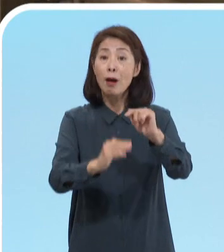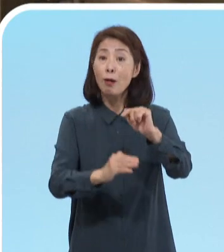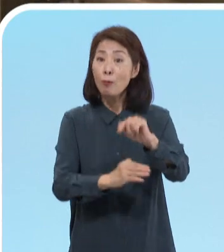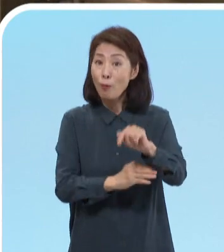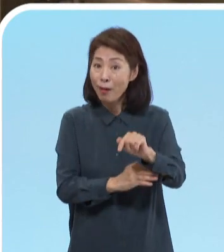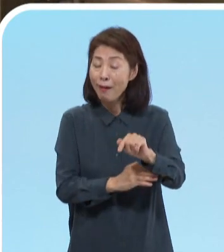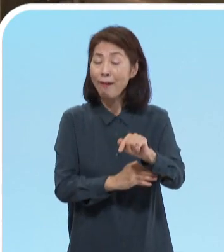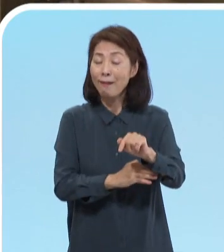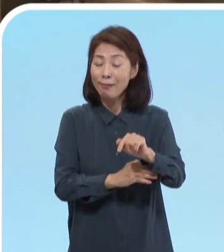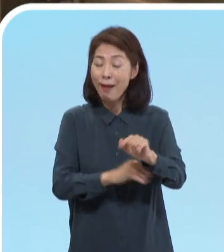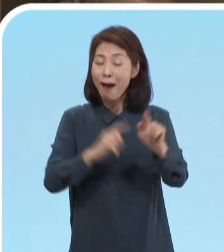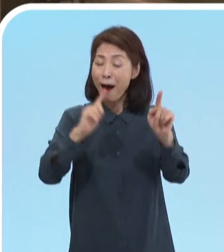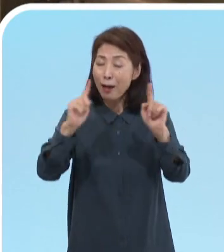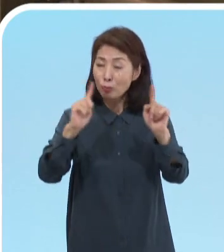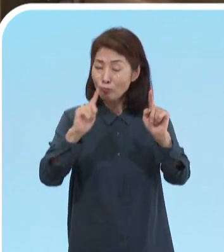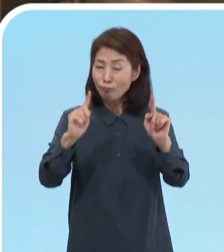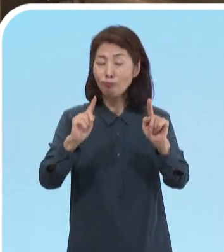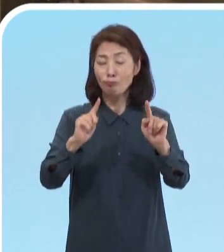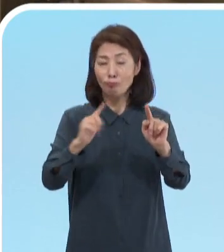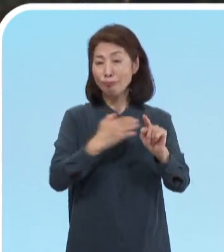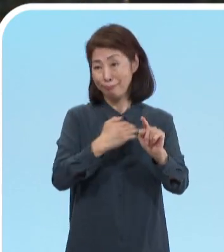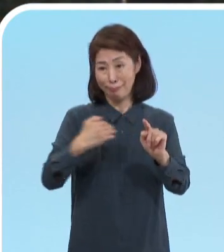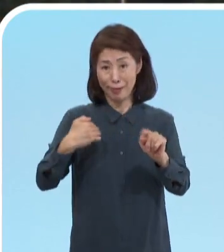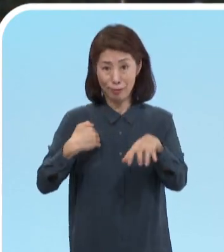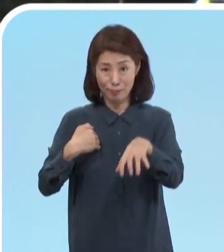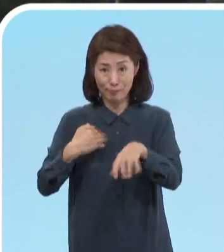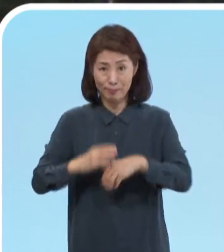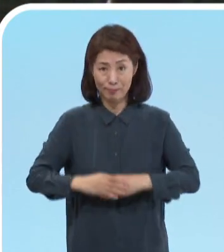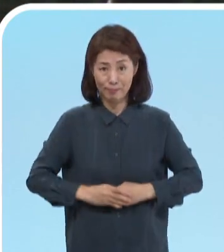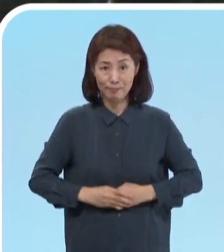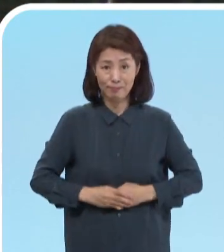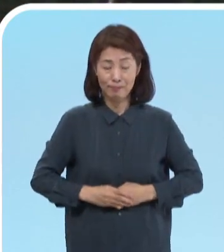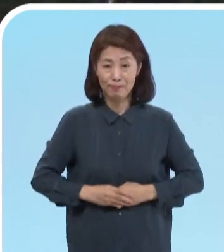自然を生かした遊びを堪能できる施設なんです。